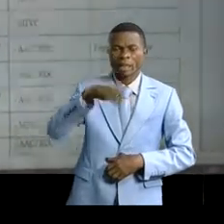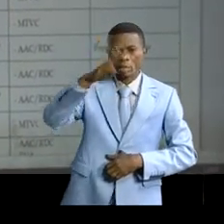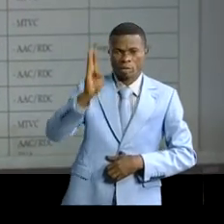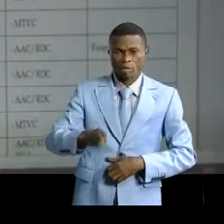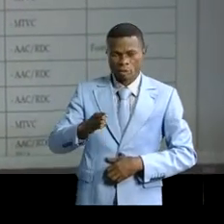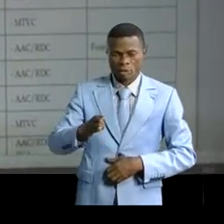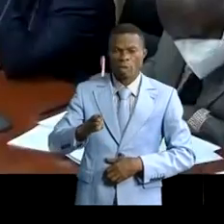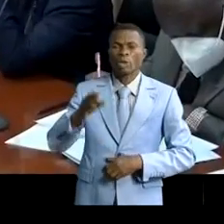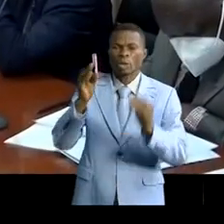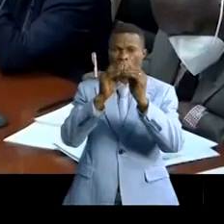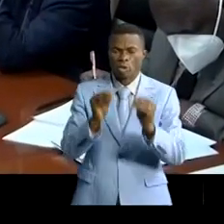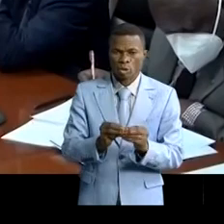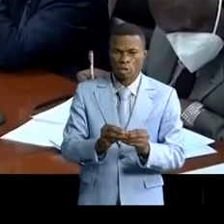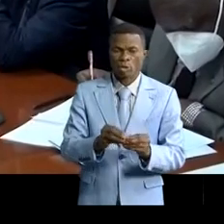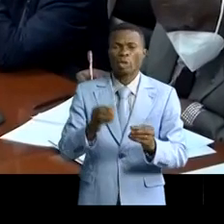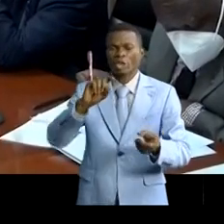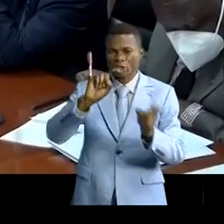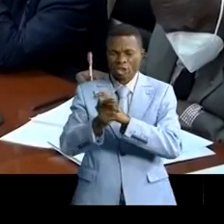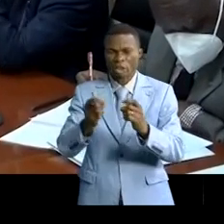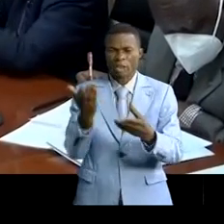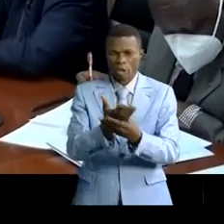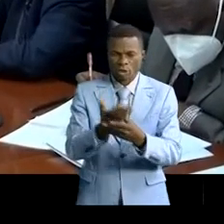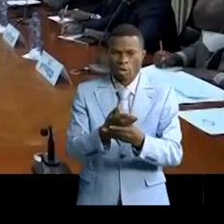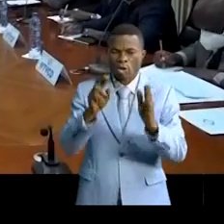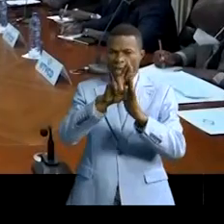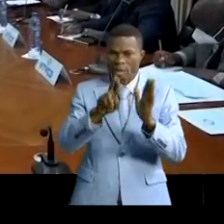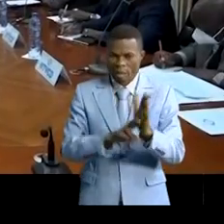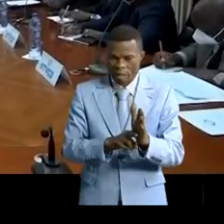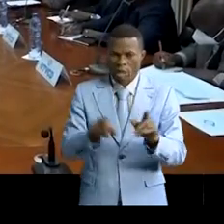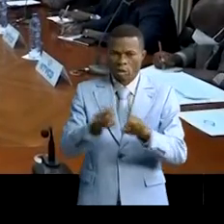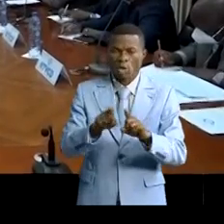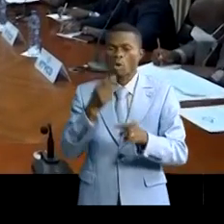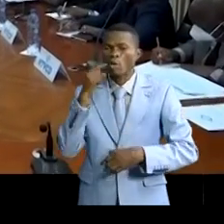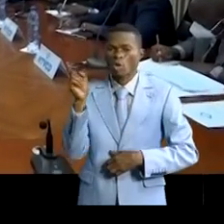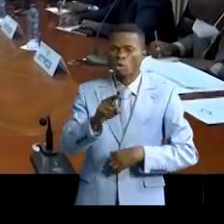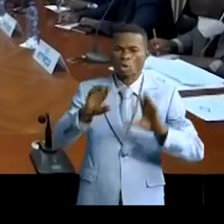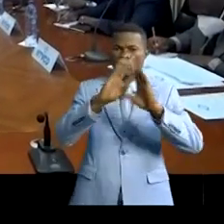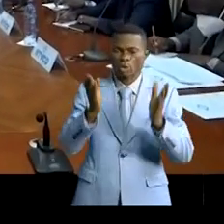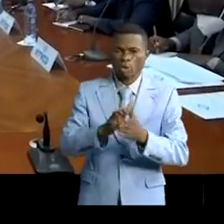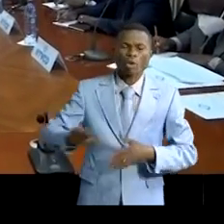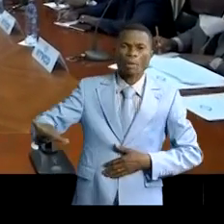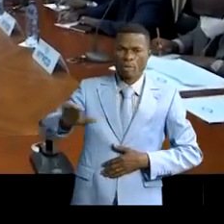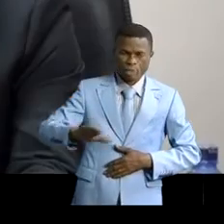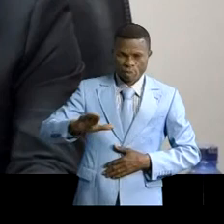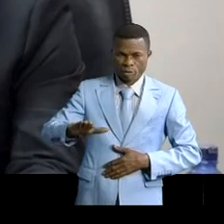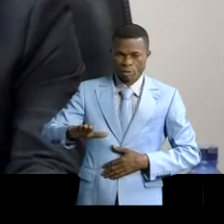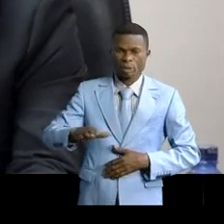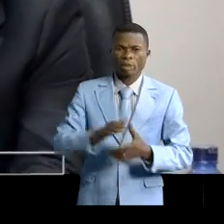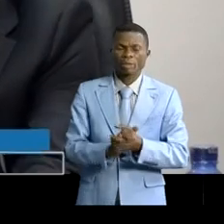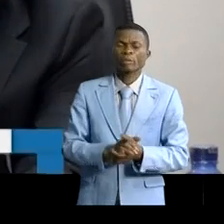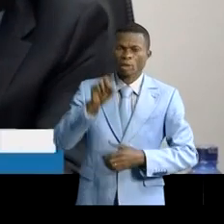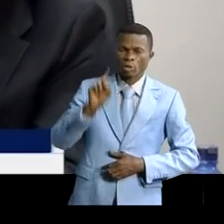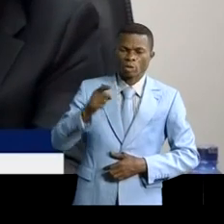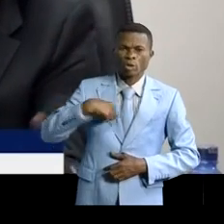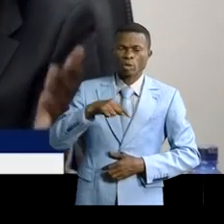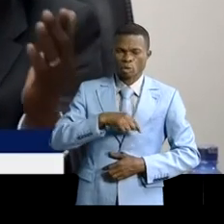de réalisation des exigences de conformité telles que cela est imposé à tous les États par l'OACI. Il va falloir que